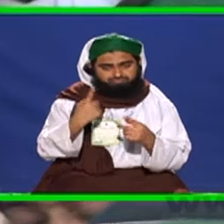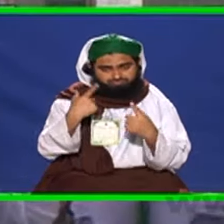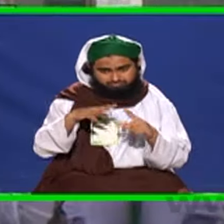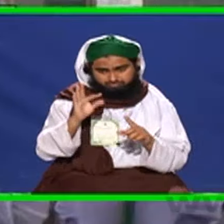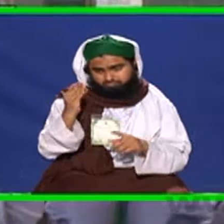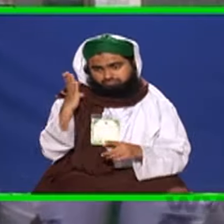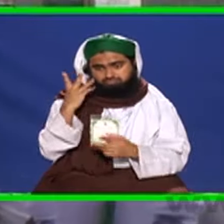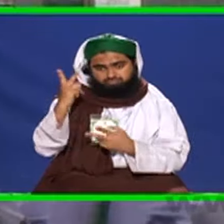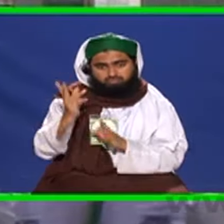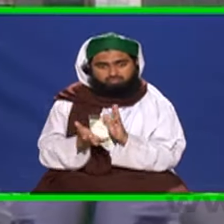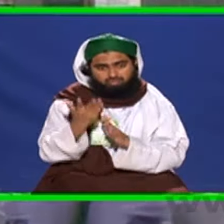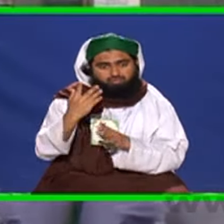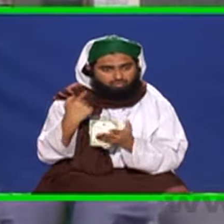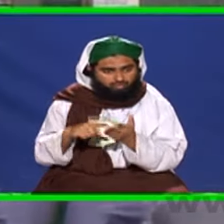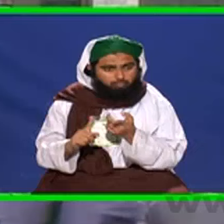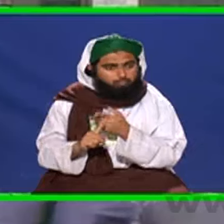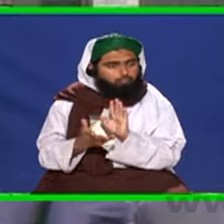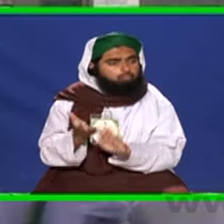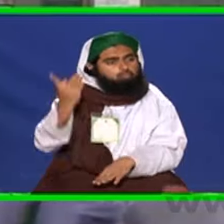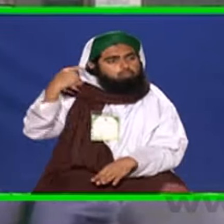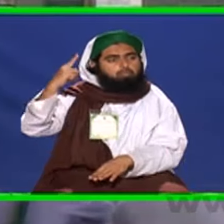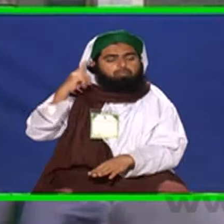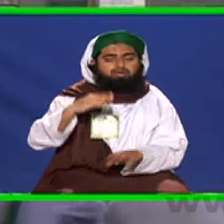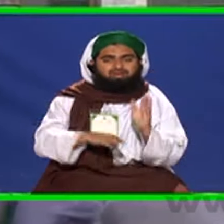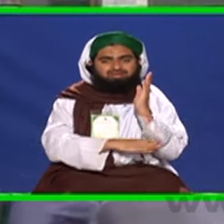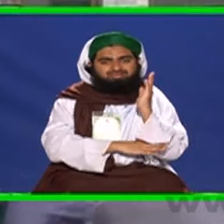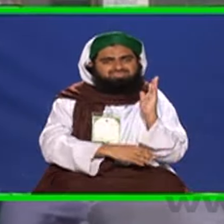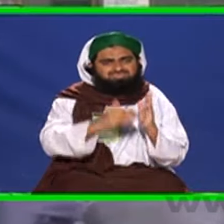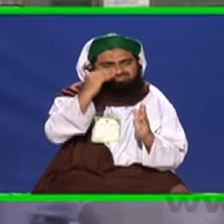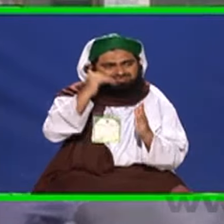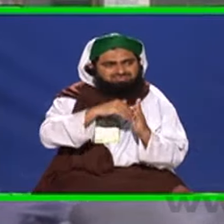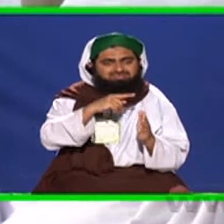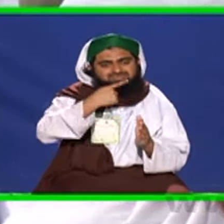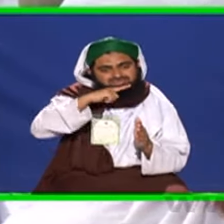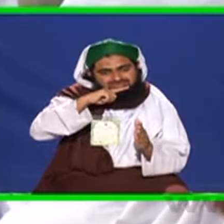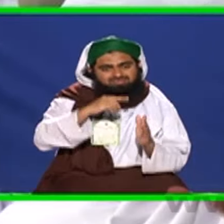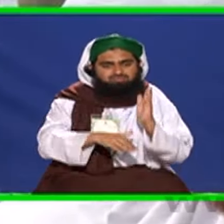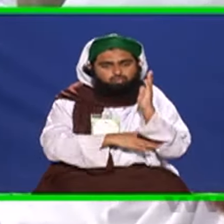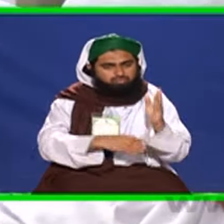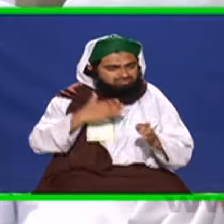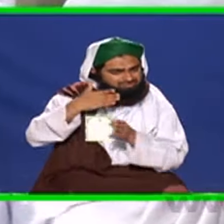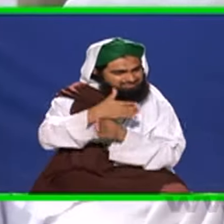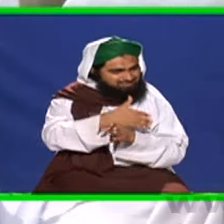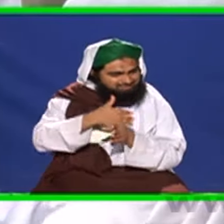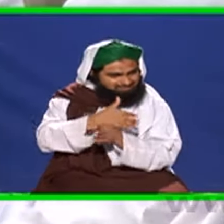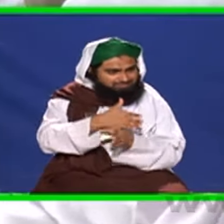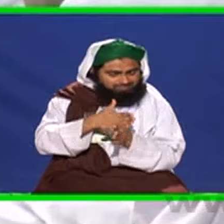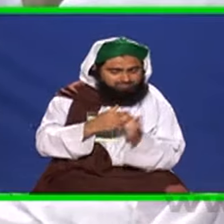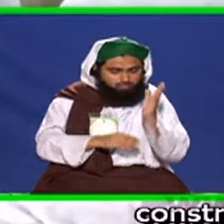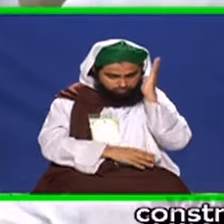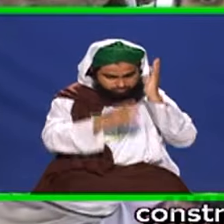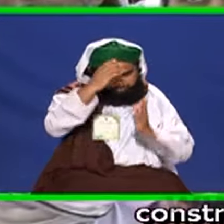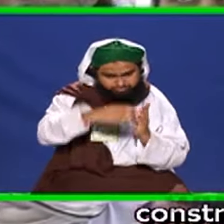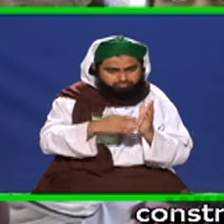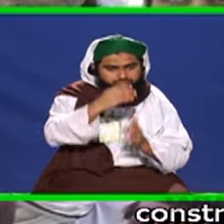اب یہ مسجد بناؤ گے وہ ثواب تو ملے گا آپ کو, یہ گناہ ہوگا آپ کو. آپ سے یہ مطالبہ تو نہیں ہوگا کہ کھجور کے درخت کاٹ کے